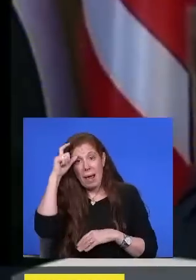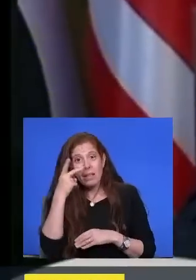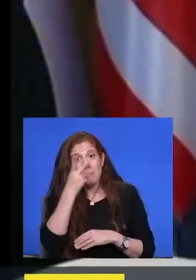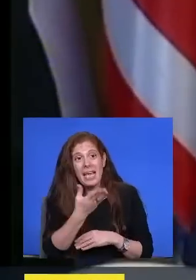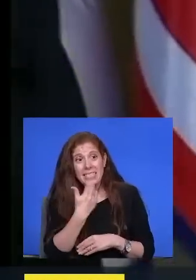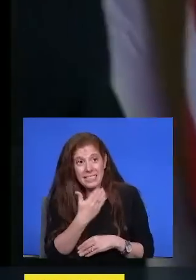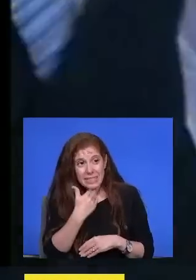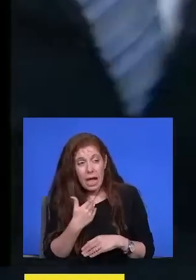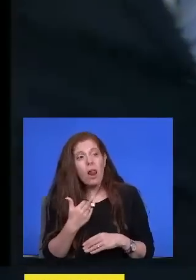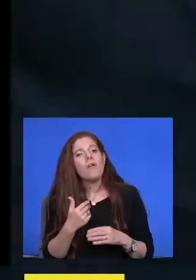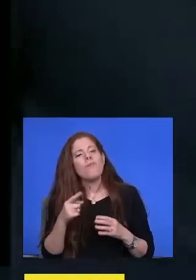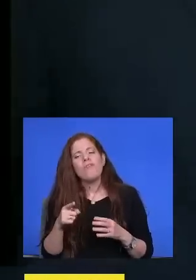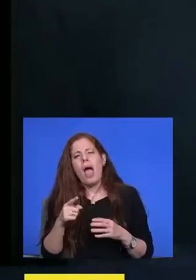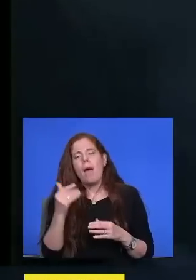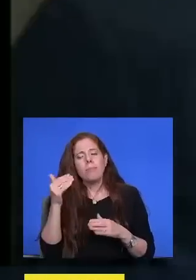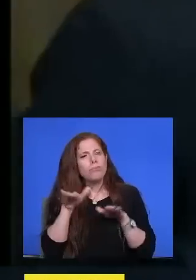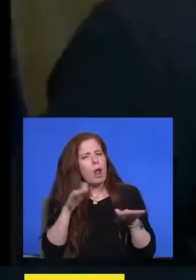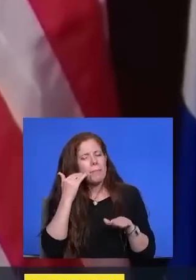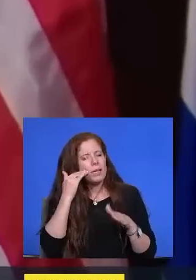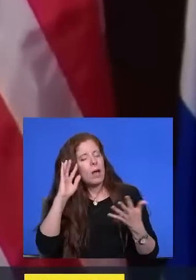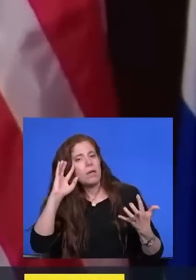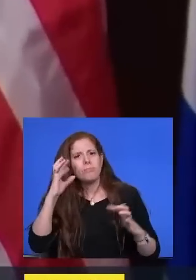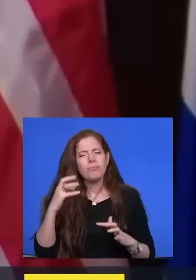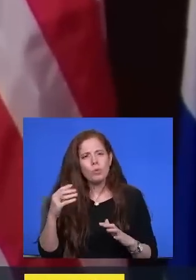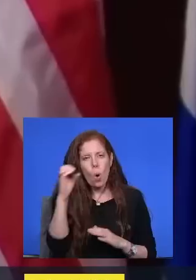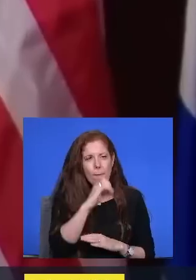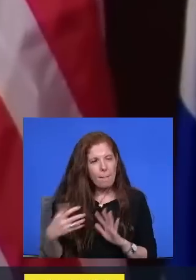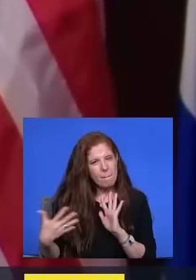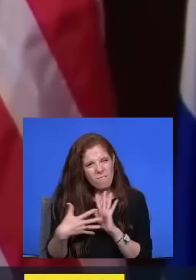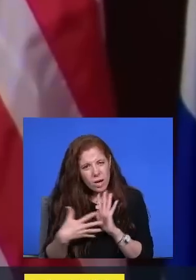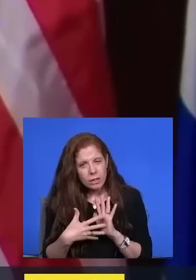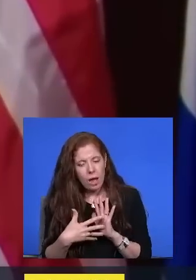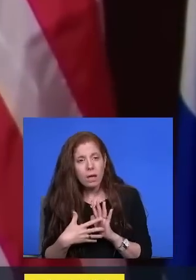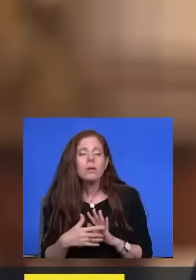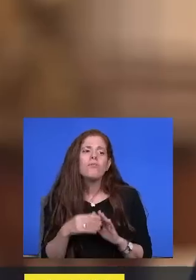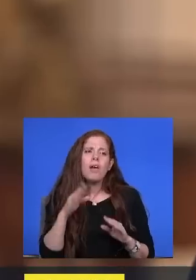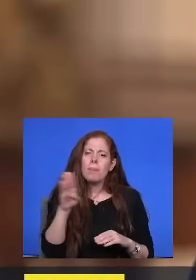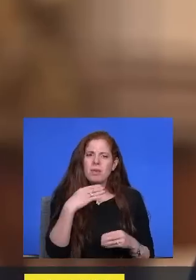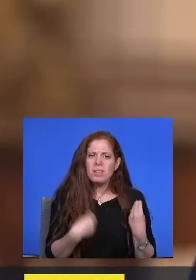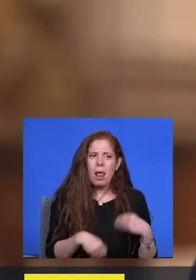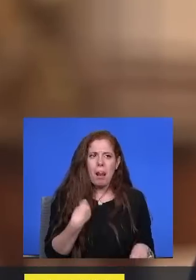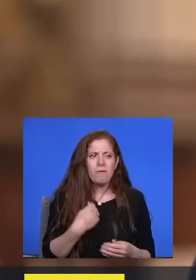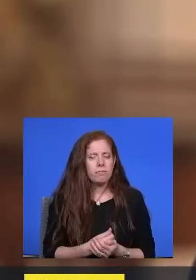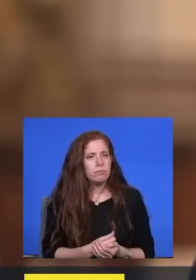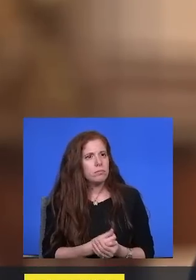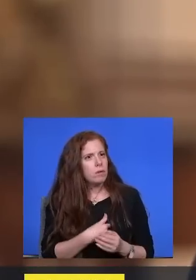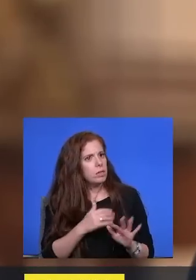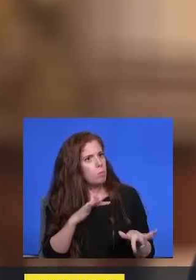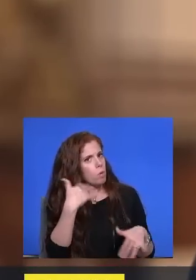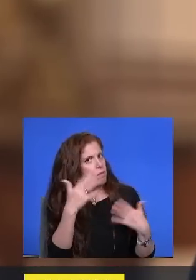הממשל האמריקני מדעתו. אובמה מבקר בחריפות ונתניהו נעלב. I was baffled by this